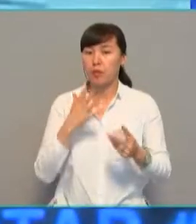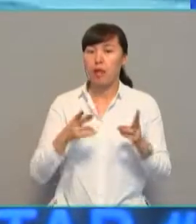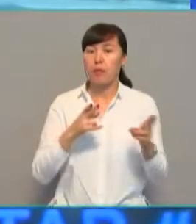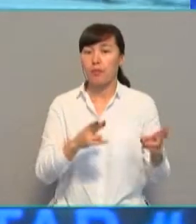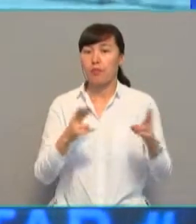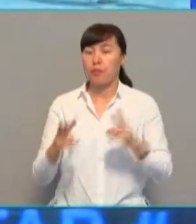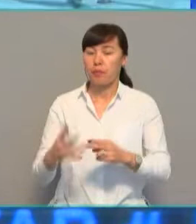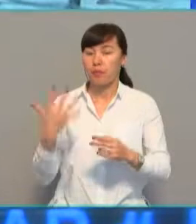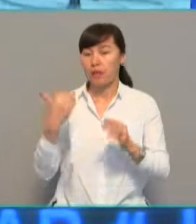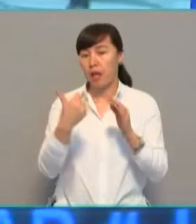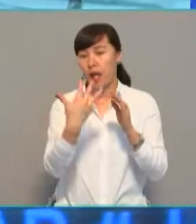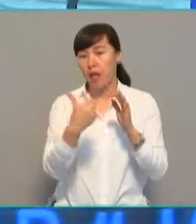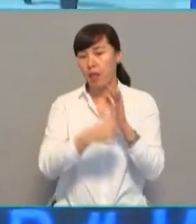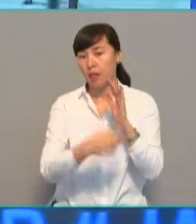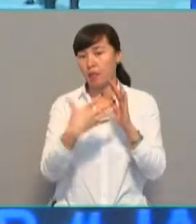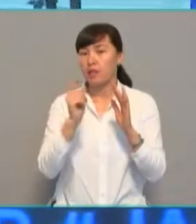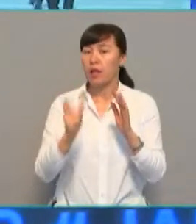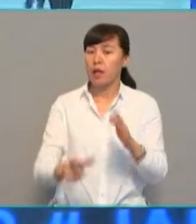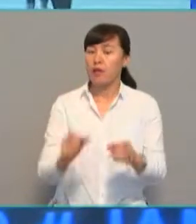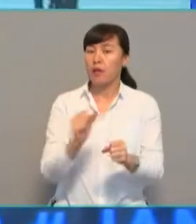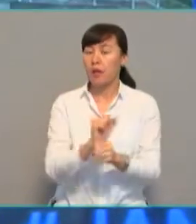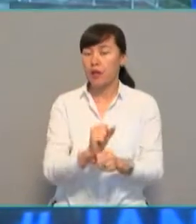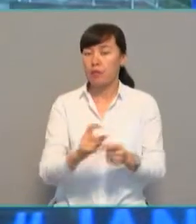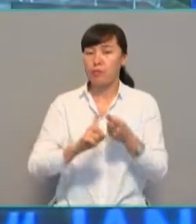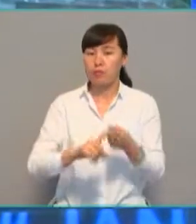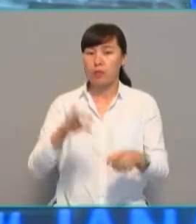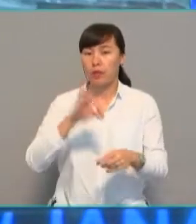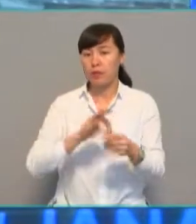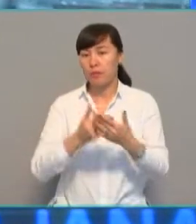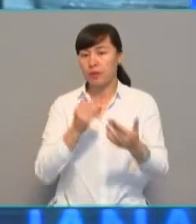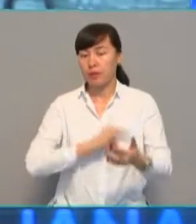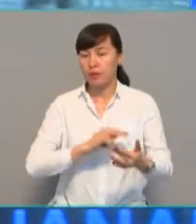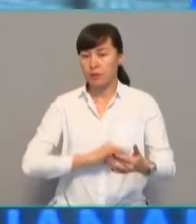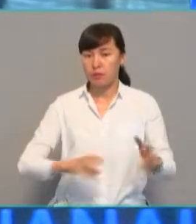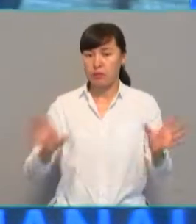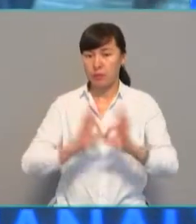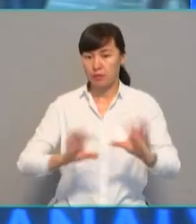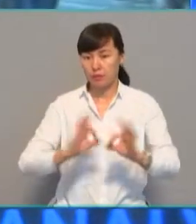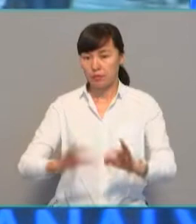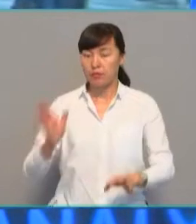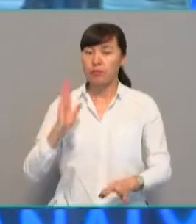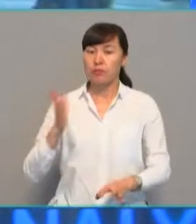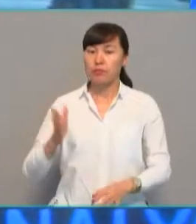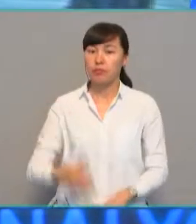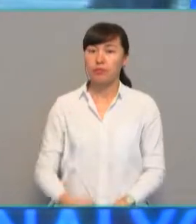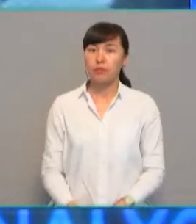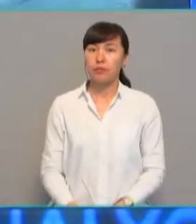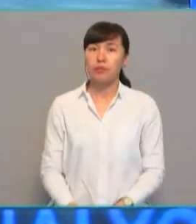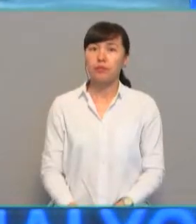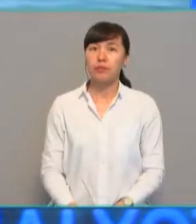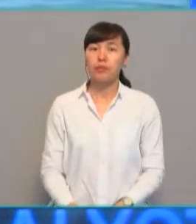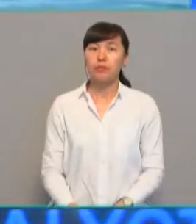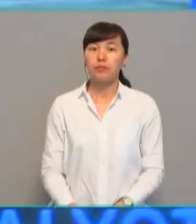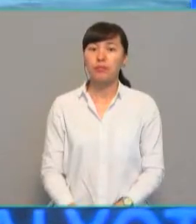аралап келген 65 адам оқшауланған. Мегаполисте жұқпалы дерттің алдын алу шаралары жайлы тілшіміз Кенжехан Дүйсенбі тарқатып айтады.